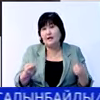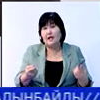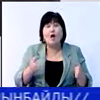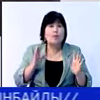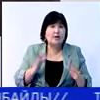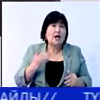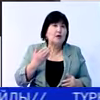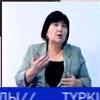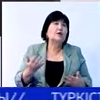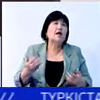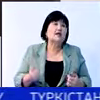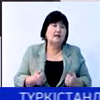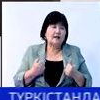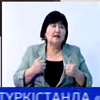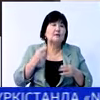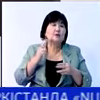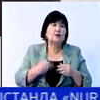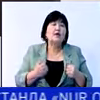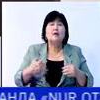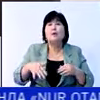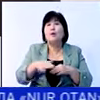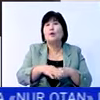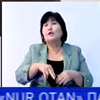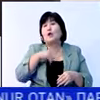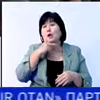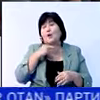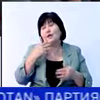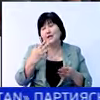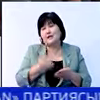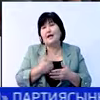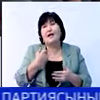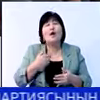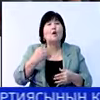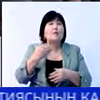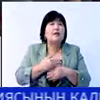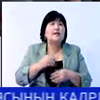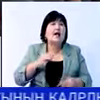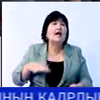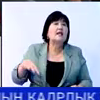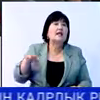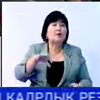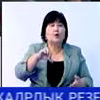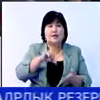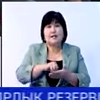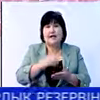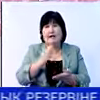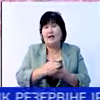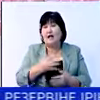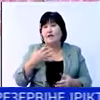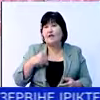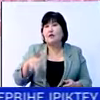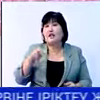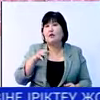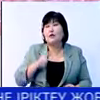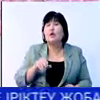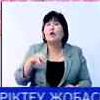Бірақ сонда да алып шығуға тырыстық. Бүгін көрерменнің көңілінен шыққан сияқты. Пьеса еуропалық сипатқа негізделген. Француз